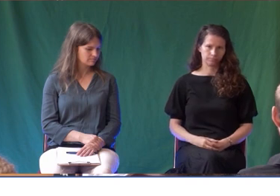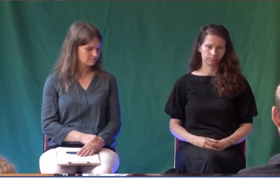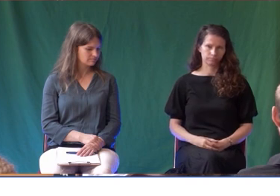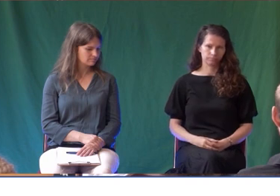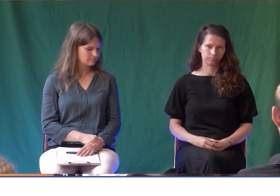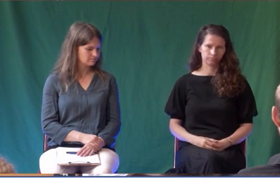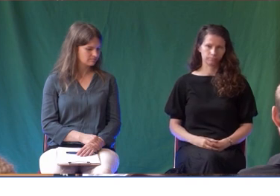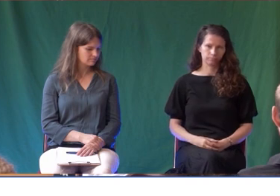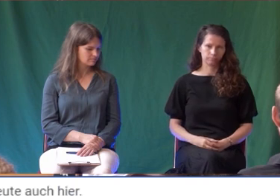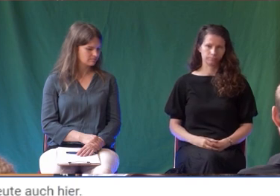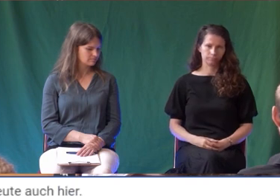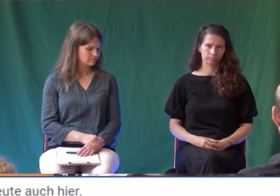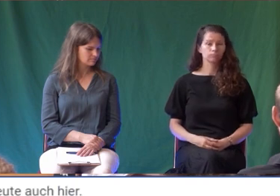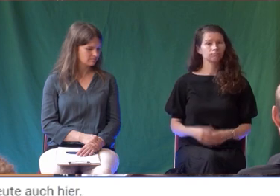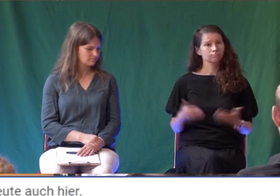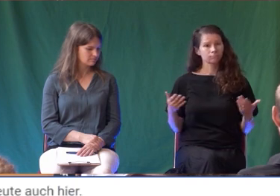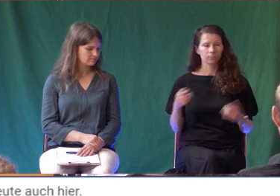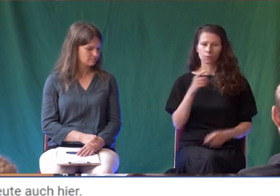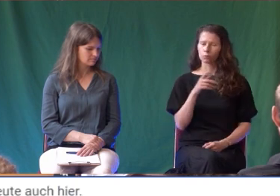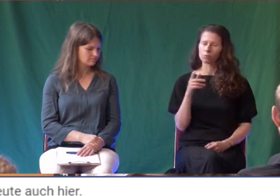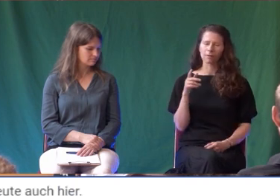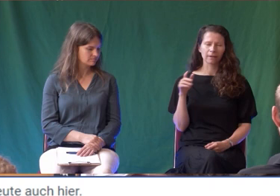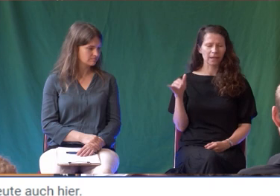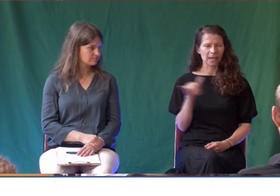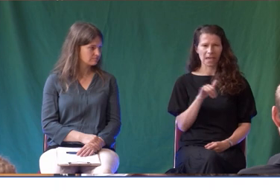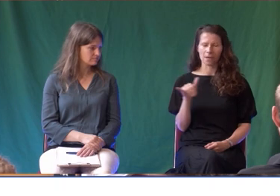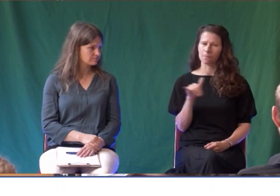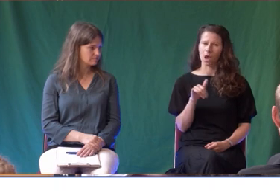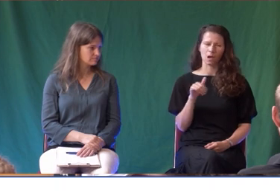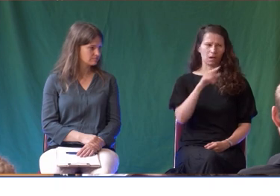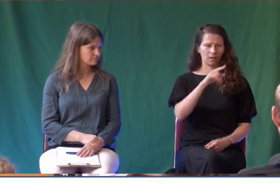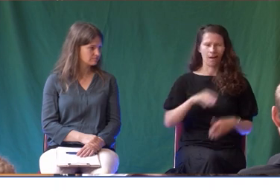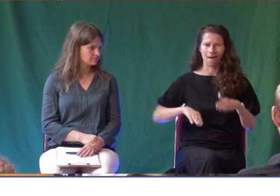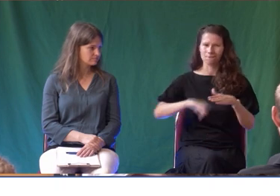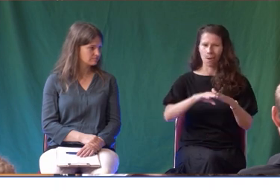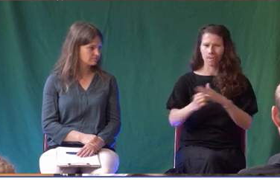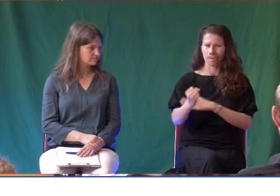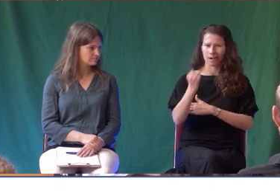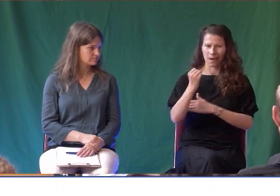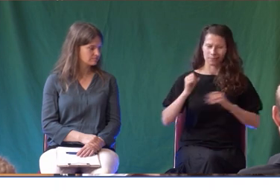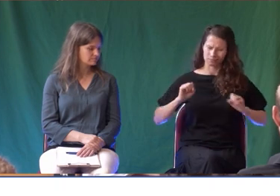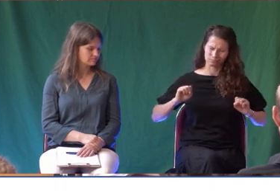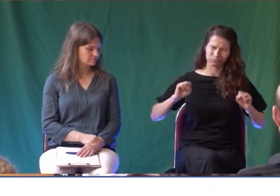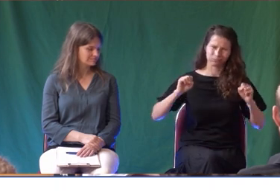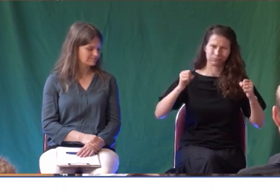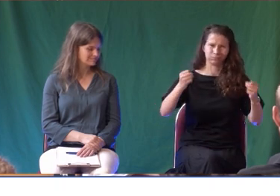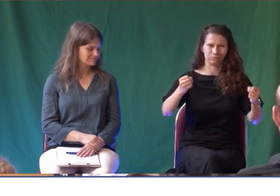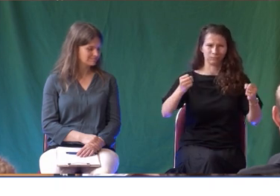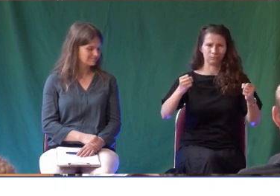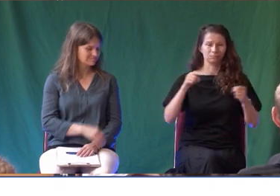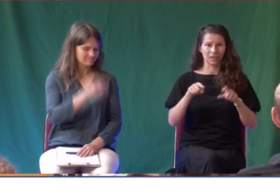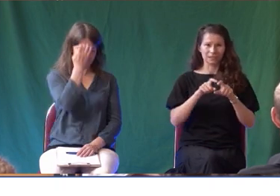sie haben sich immer mit all ihrer Kraft eingesetzt und das Thema